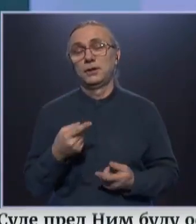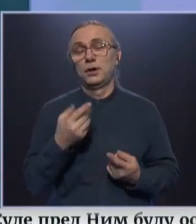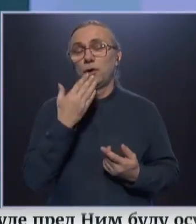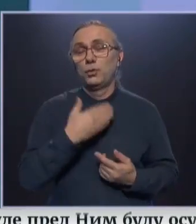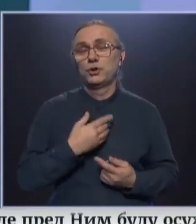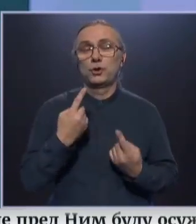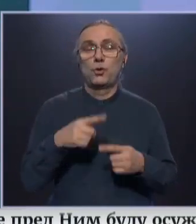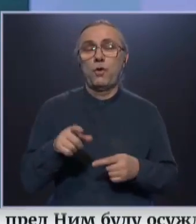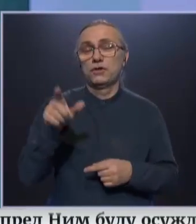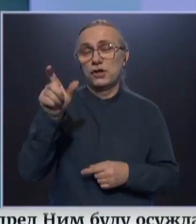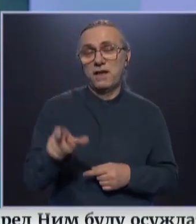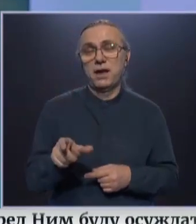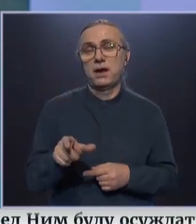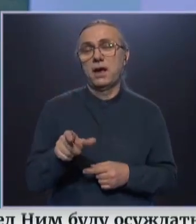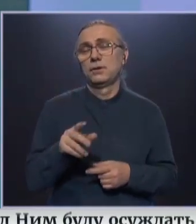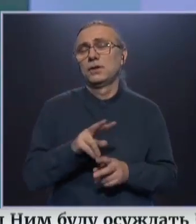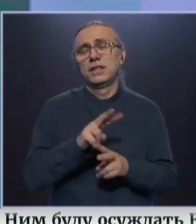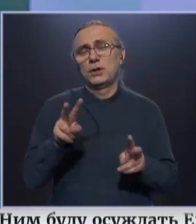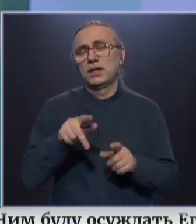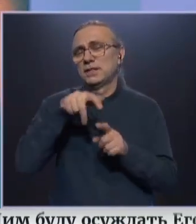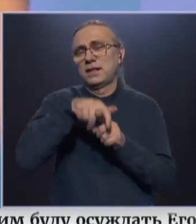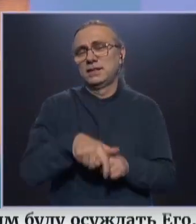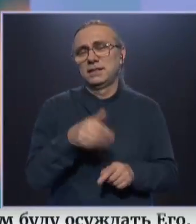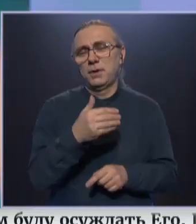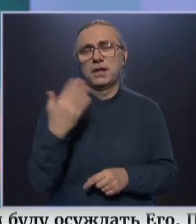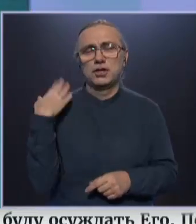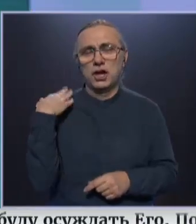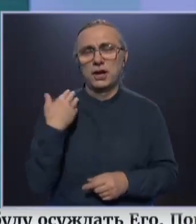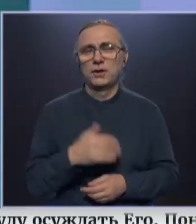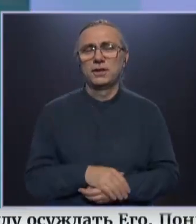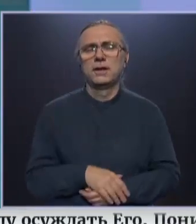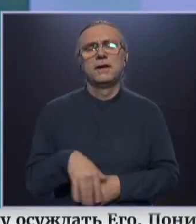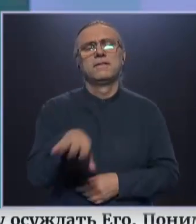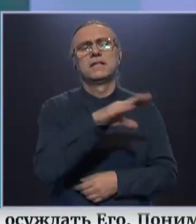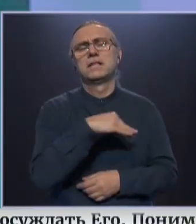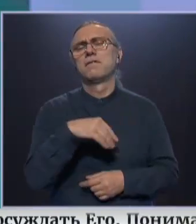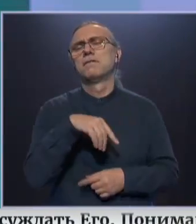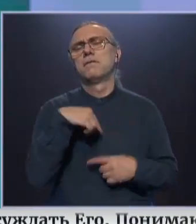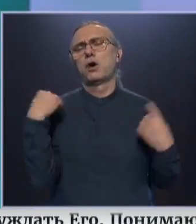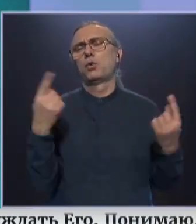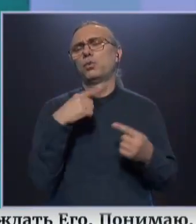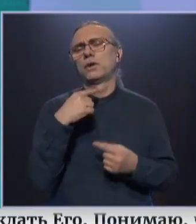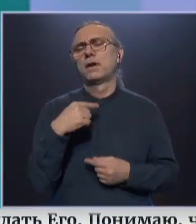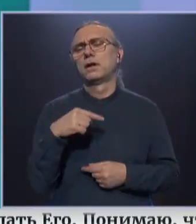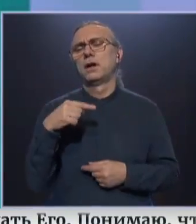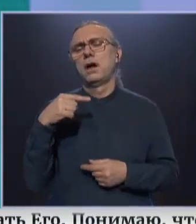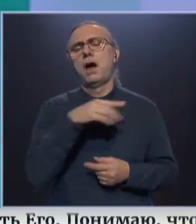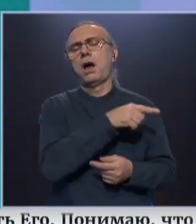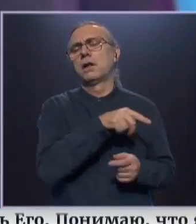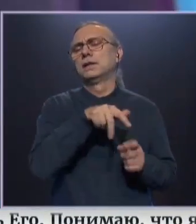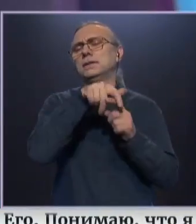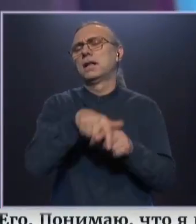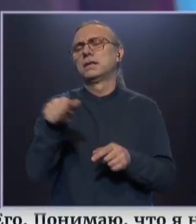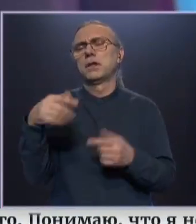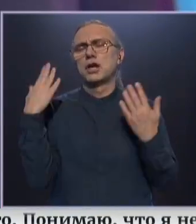тебе никто на шею не садится. Хотя все вокруг и будут говорить, что она села тебе на шею, или он сел тебе там на шею и